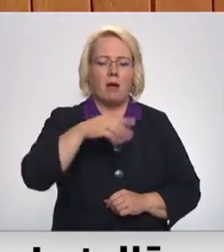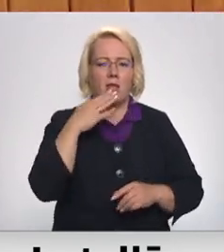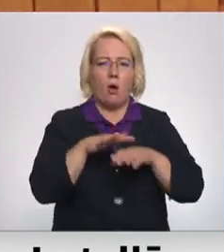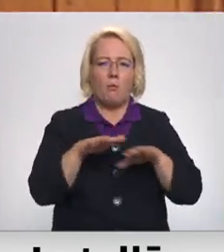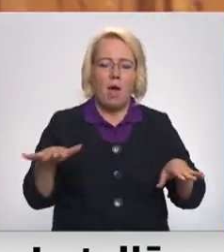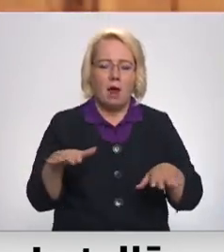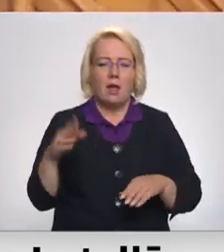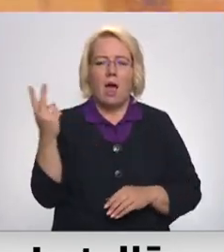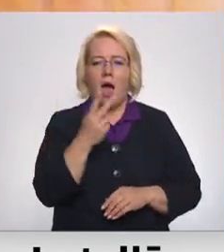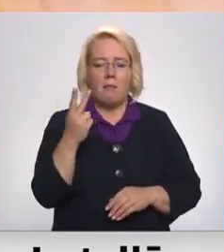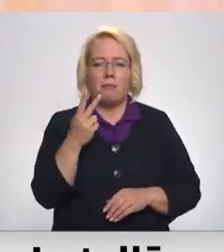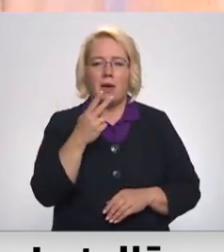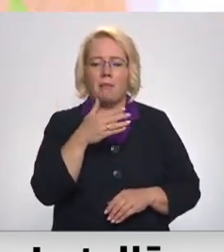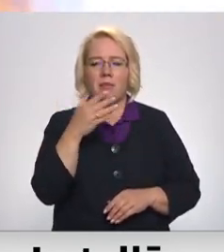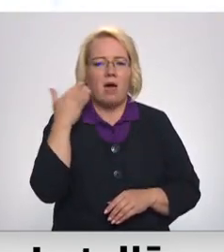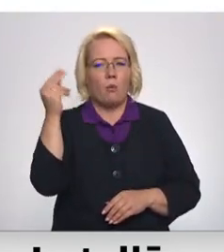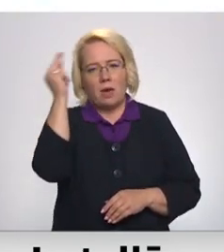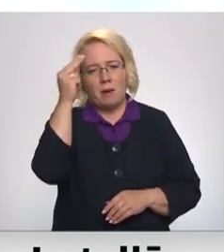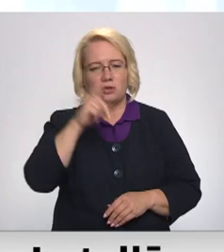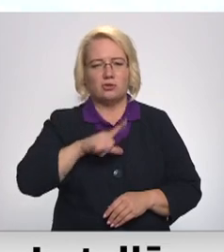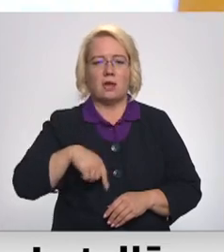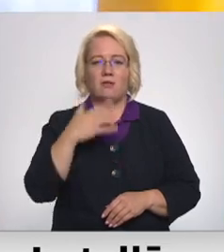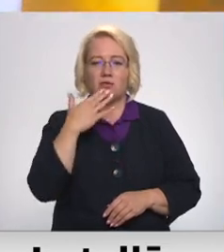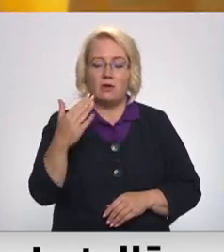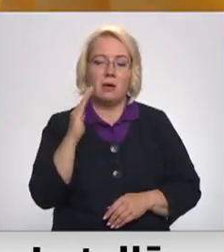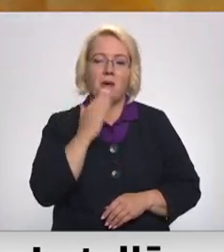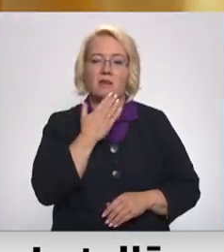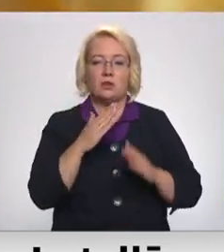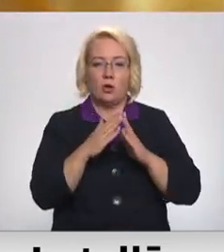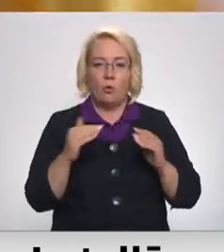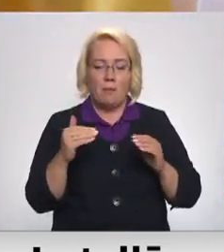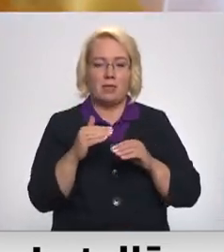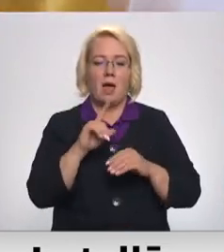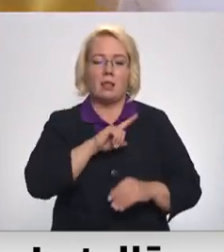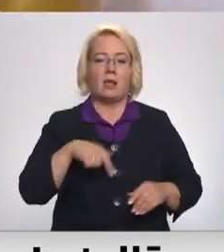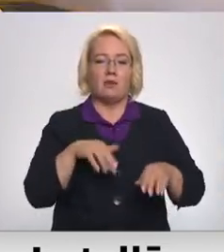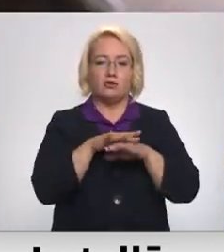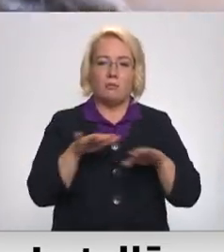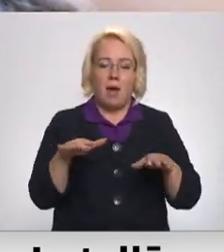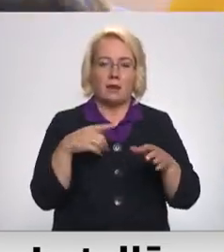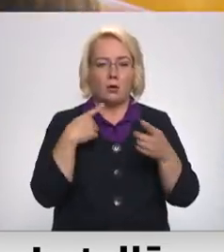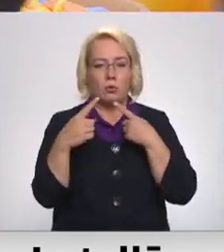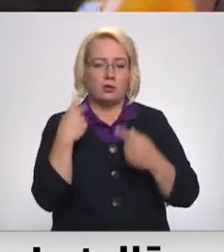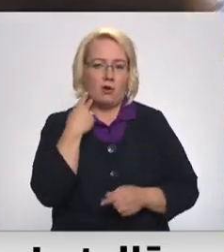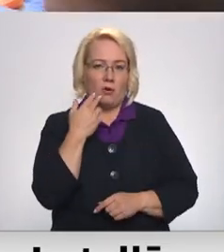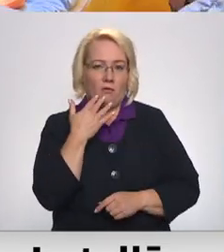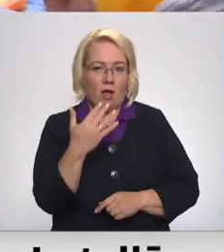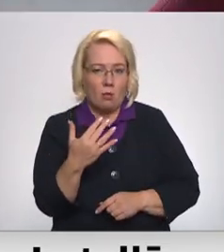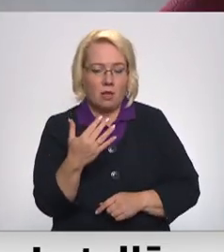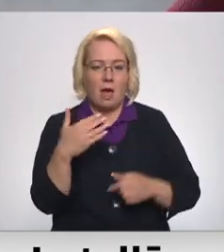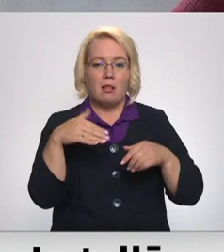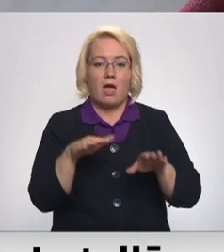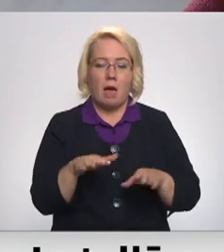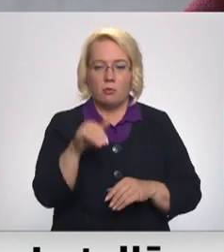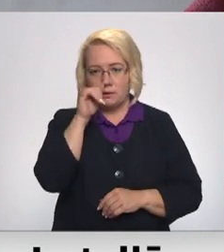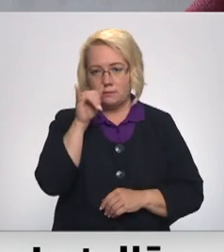un Timofejam nav izdevies apgūt latviešu valodu, bet vasaras nometnē ar latviešu bērniem sazinājušies angliski. Lēmums